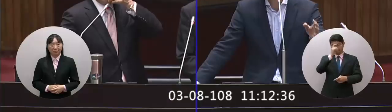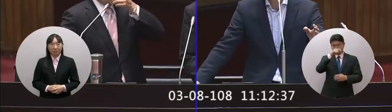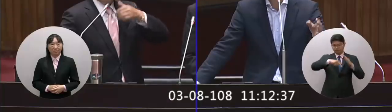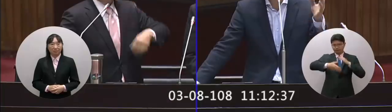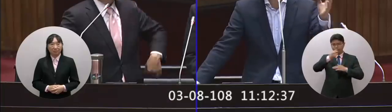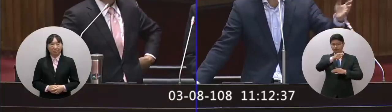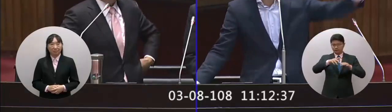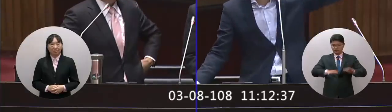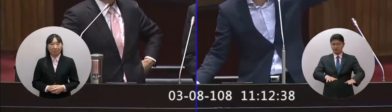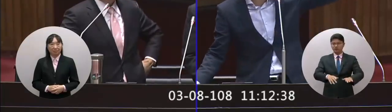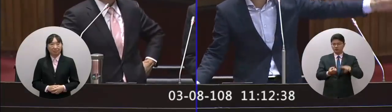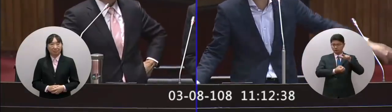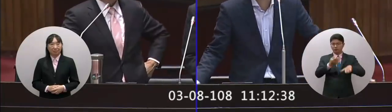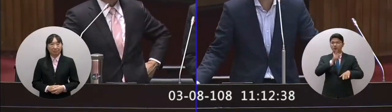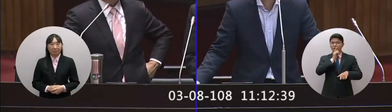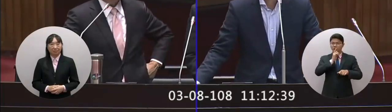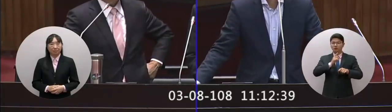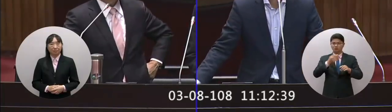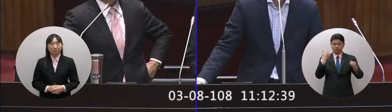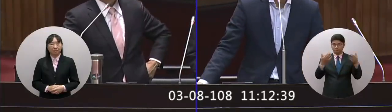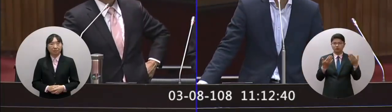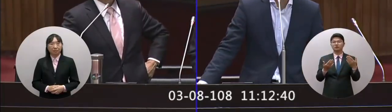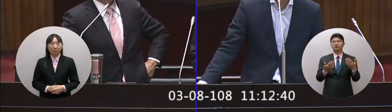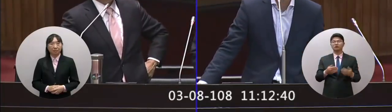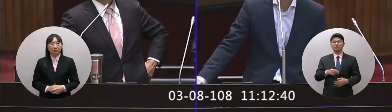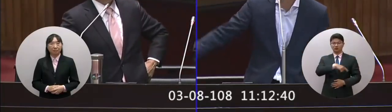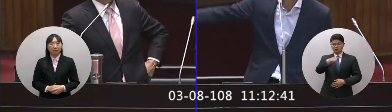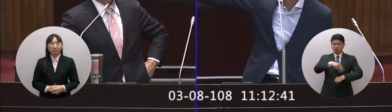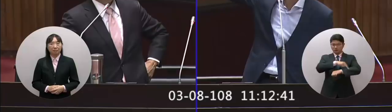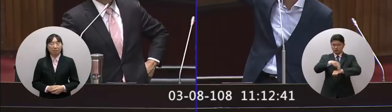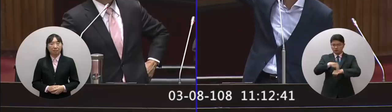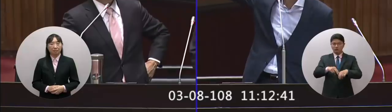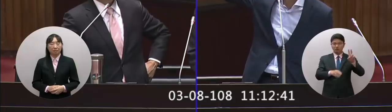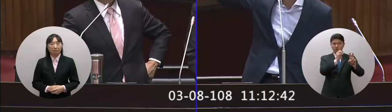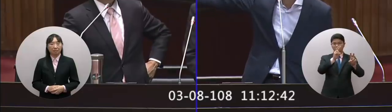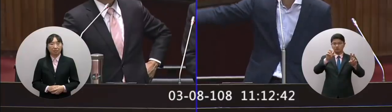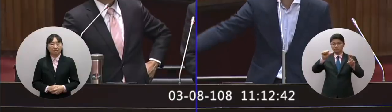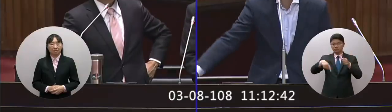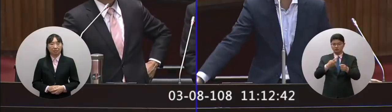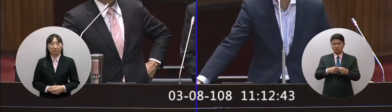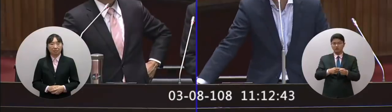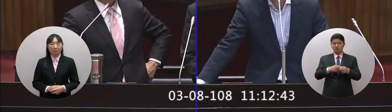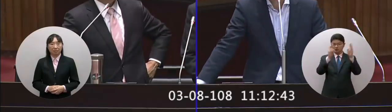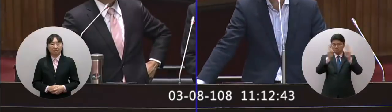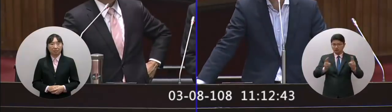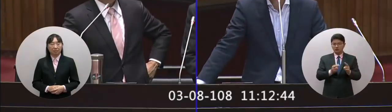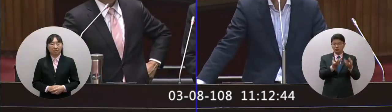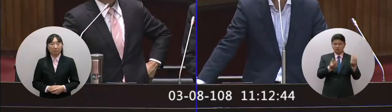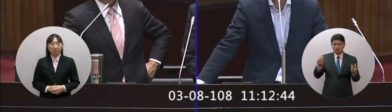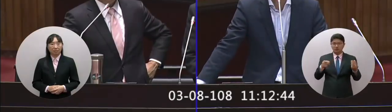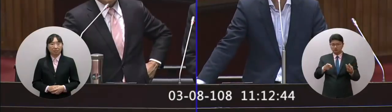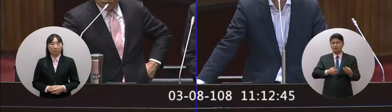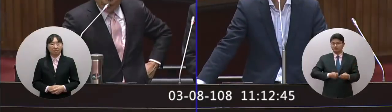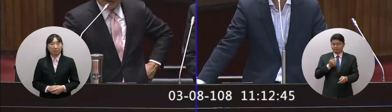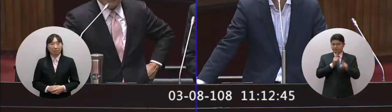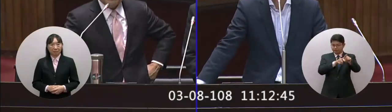长你在这里很清楚地告诉国人，你们所规划出来的2025能源配比是不是一定可以达